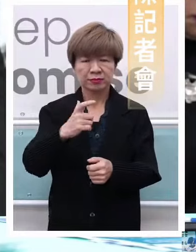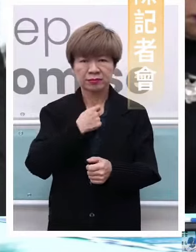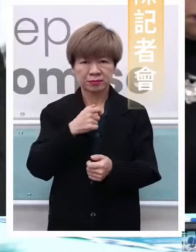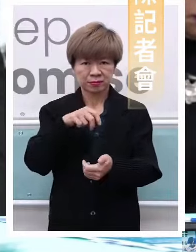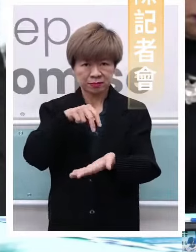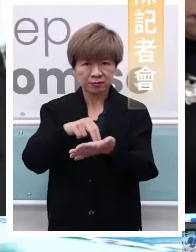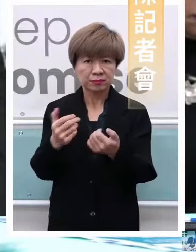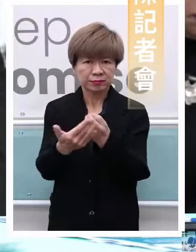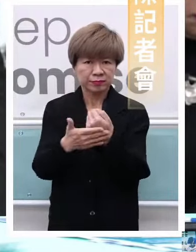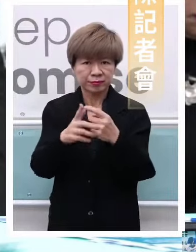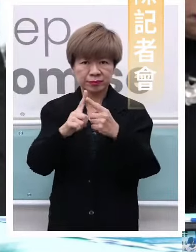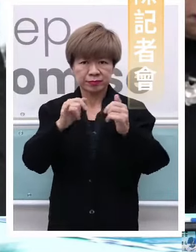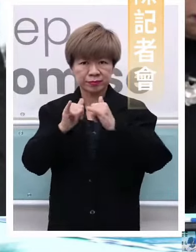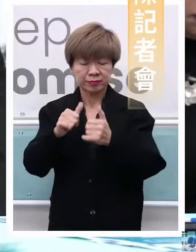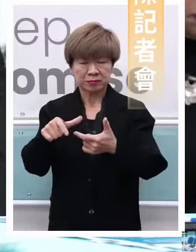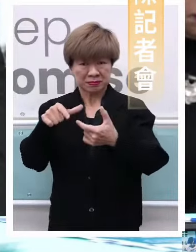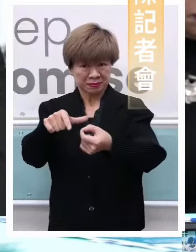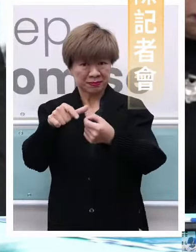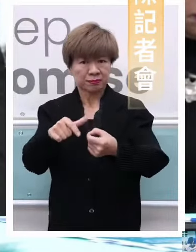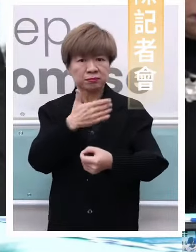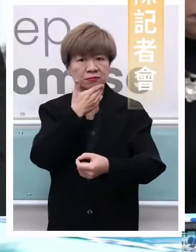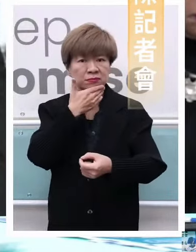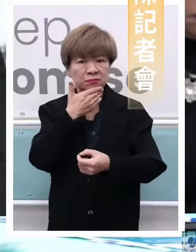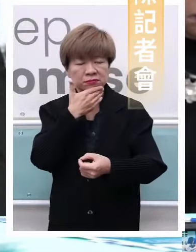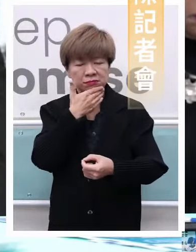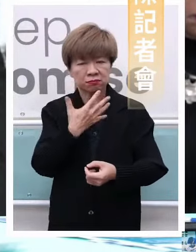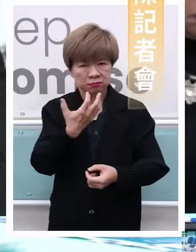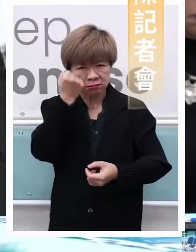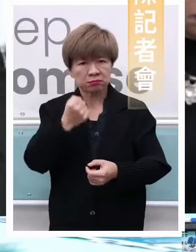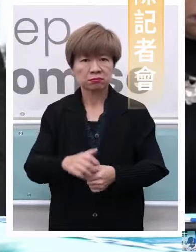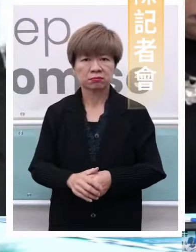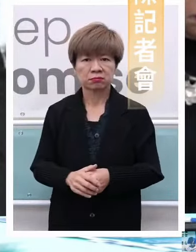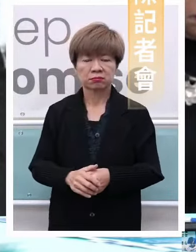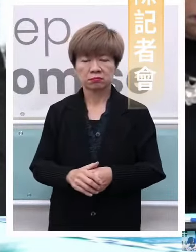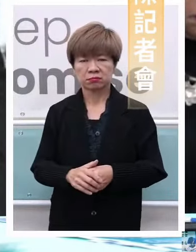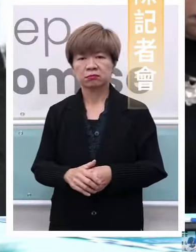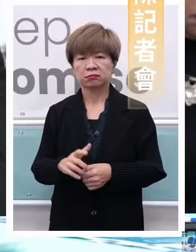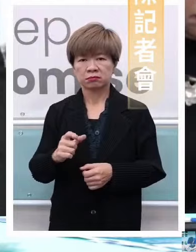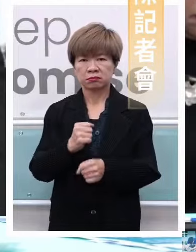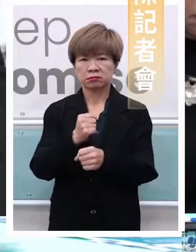人民公众利益的权责上头去做所